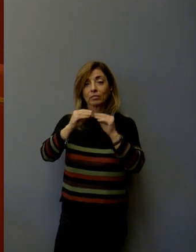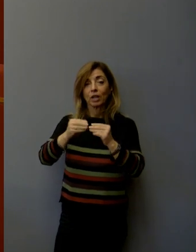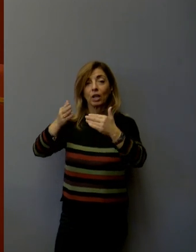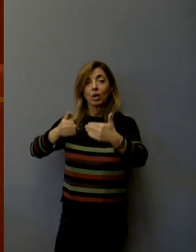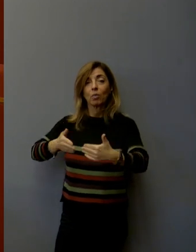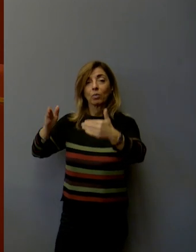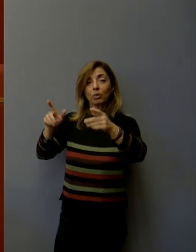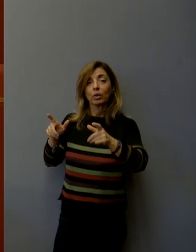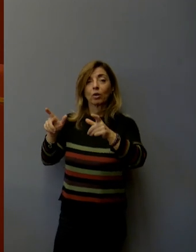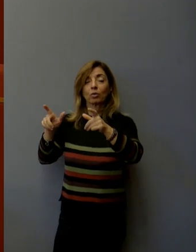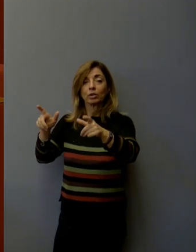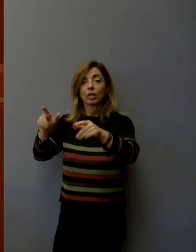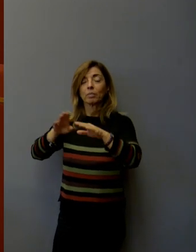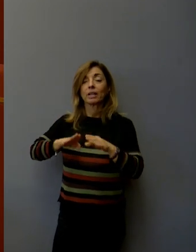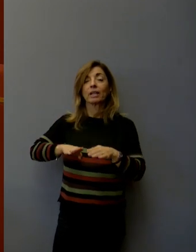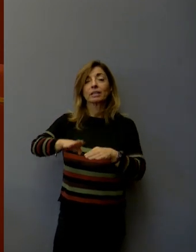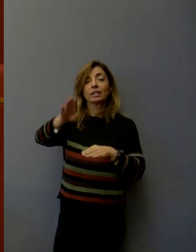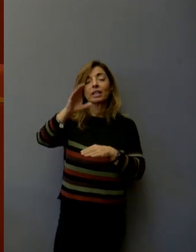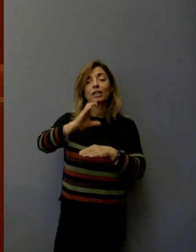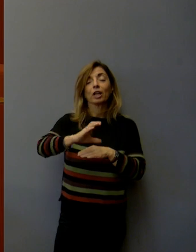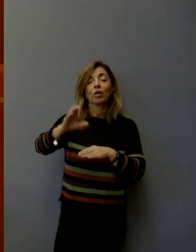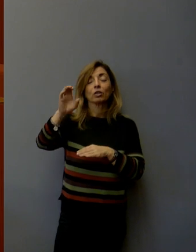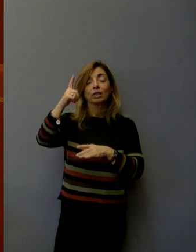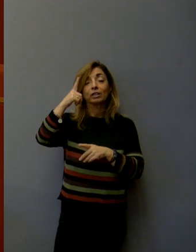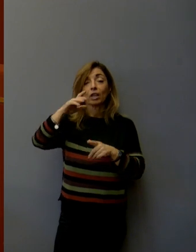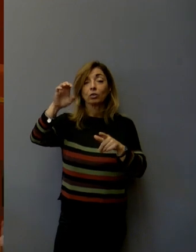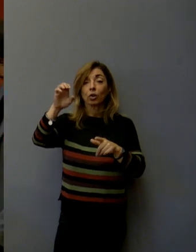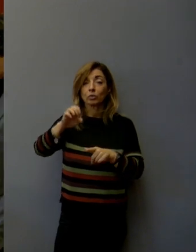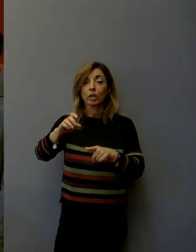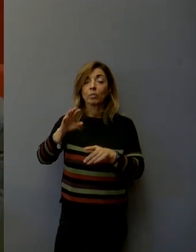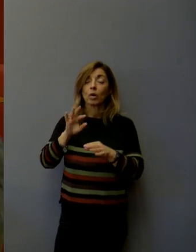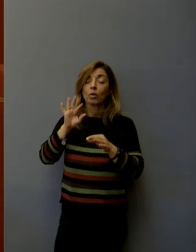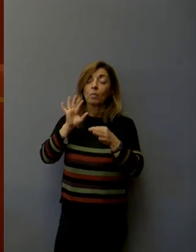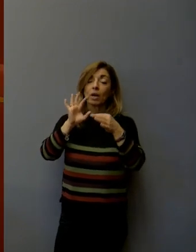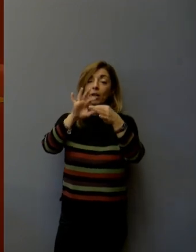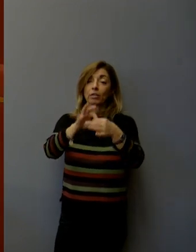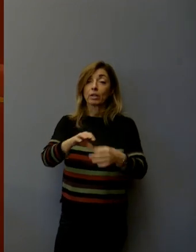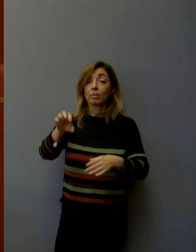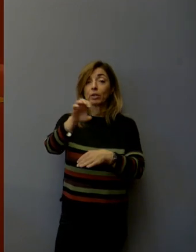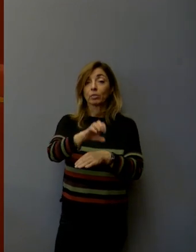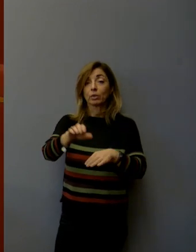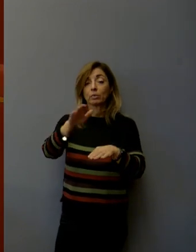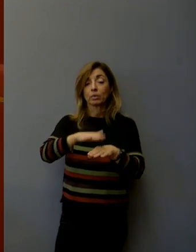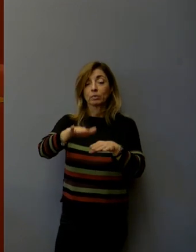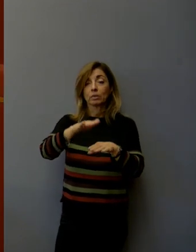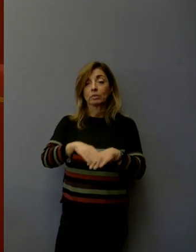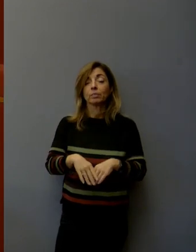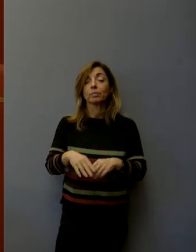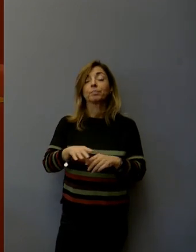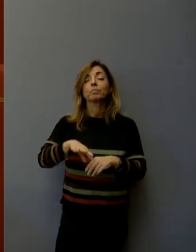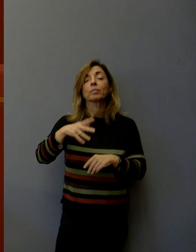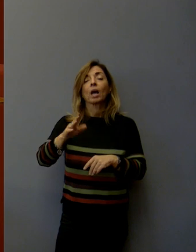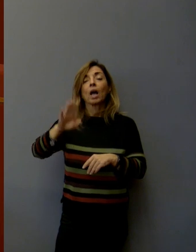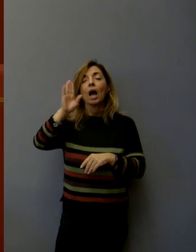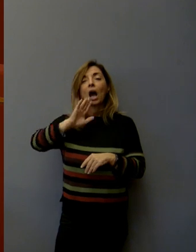facendo riferimento al municipio 4 Media Valbisagno di competenza 4.484 captazione acque piovane in salita della